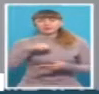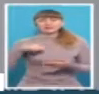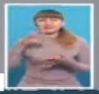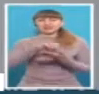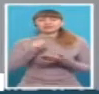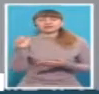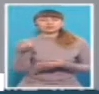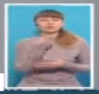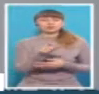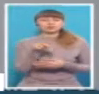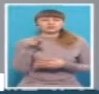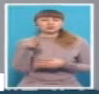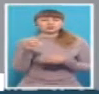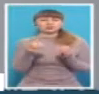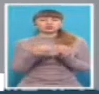келісімге